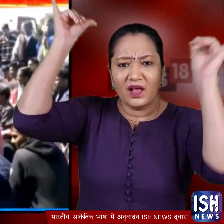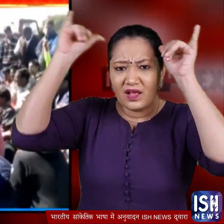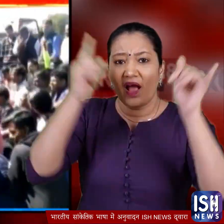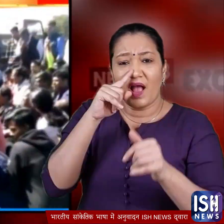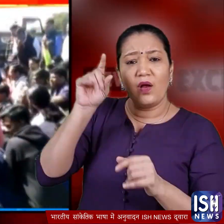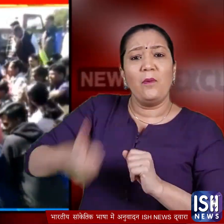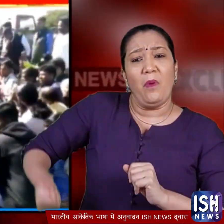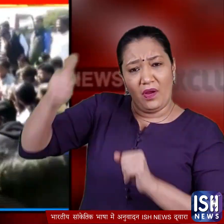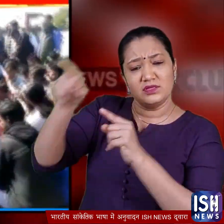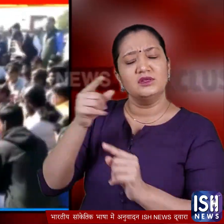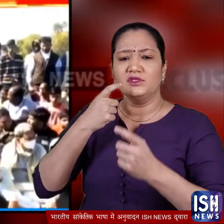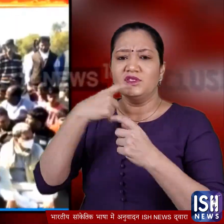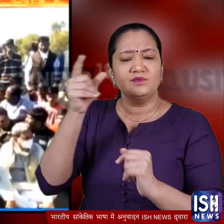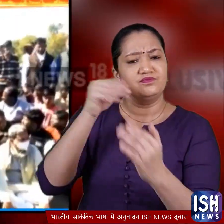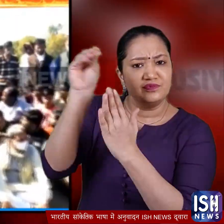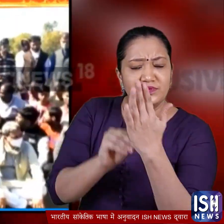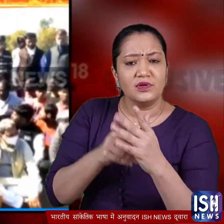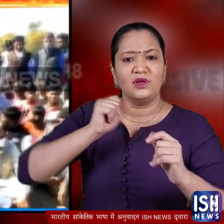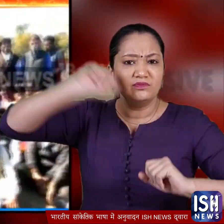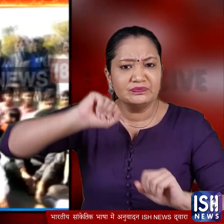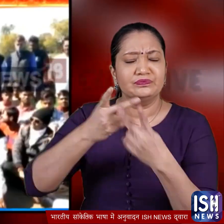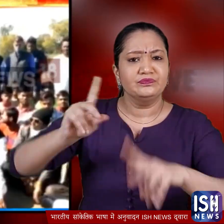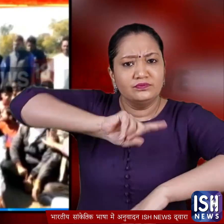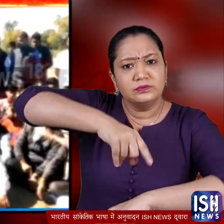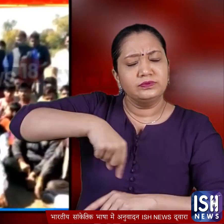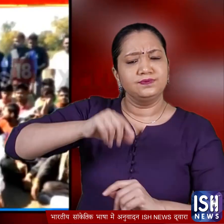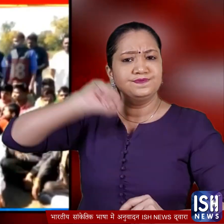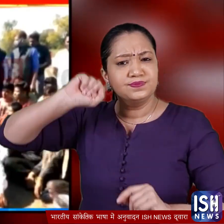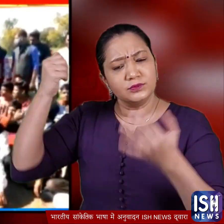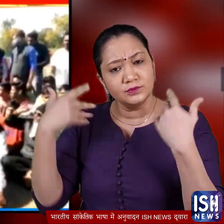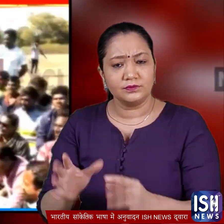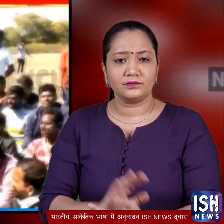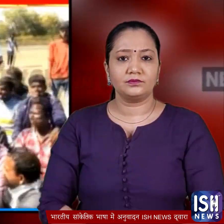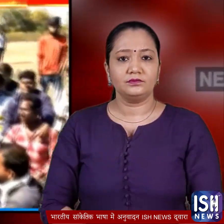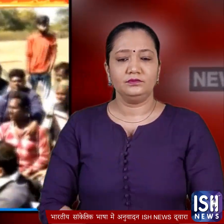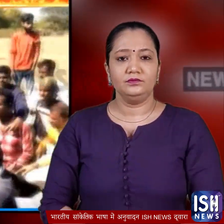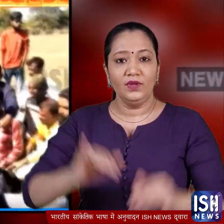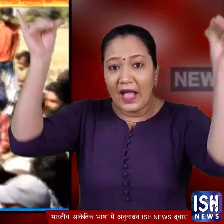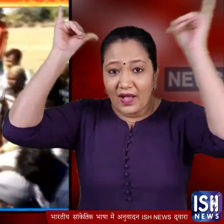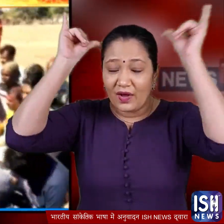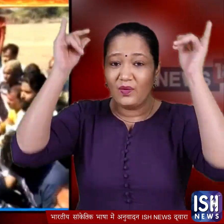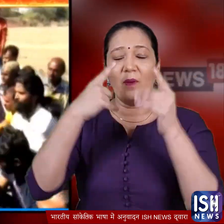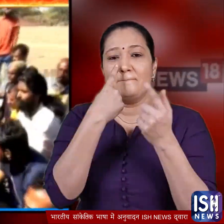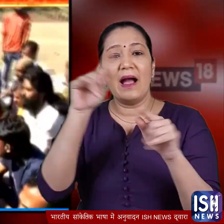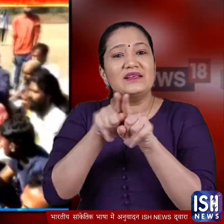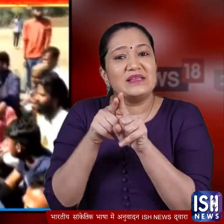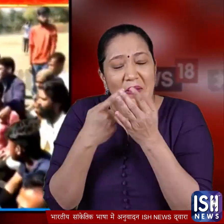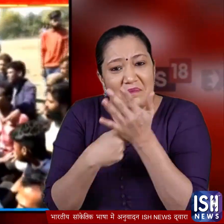गौशाला की मालकिन के खिलाफ मोर्चा खोल दिया। धरने पर बैठे इन लोगों ने वहां काफी देर तक नारेबाजी की। गौ माता के सम्मान